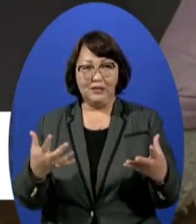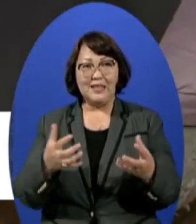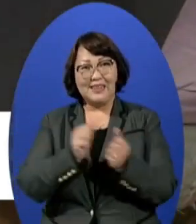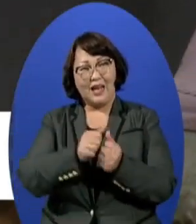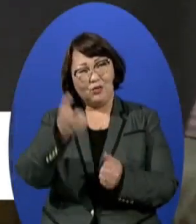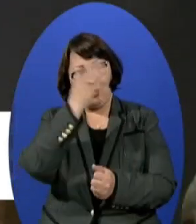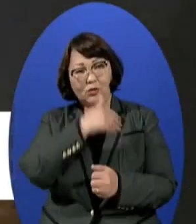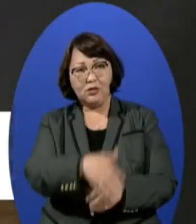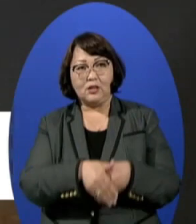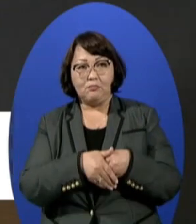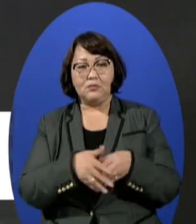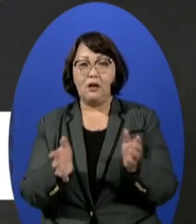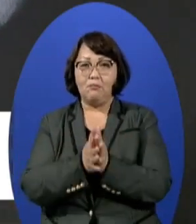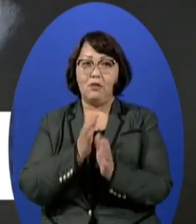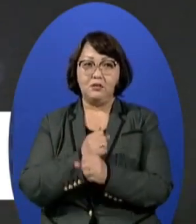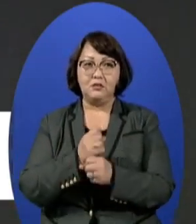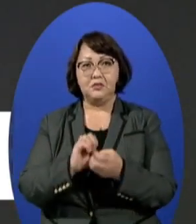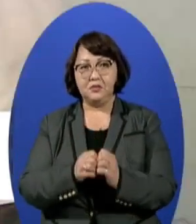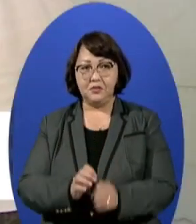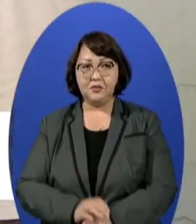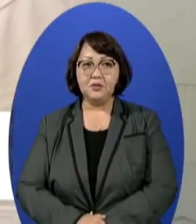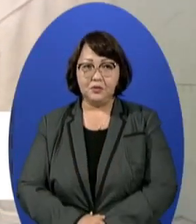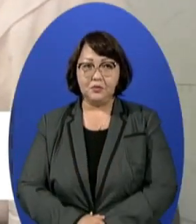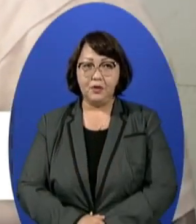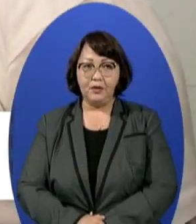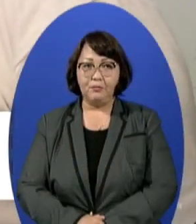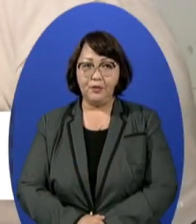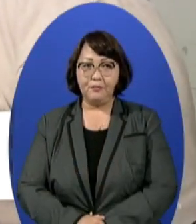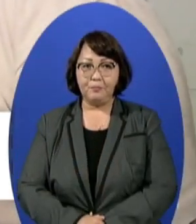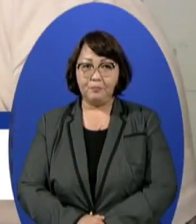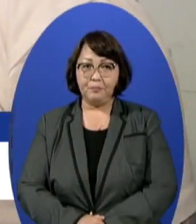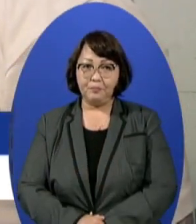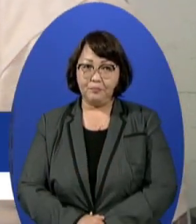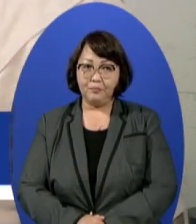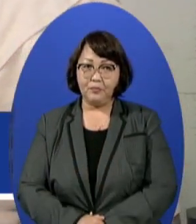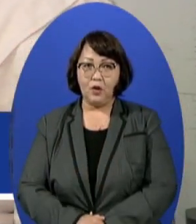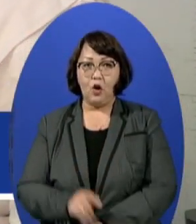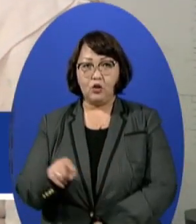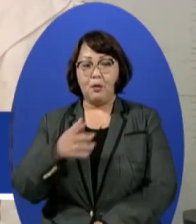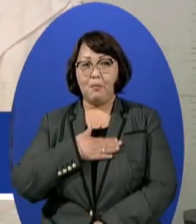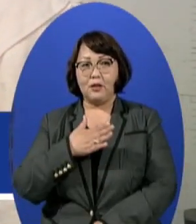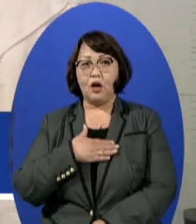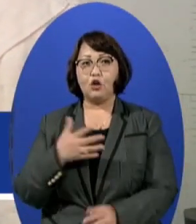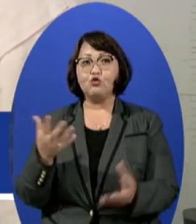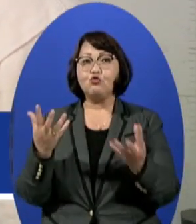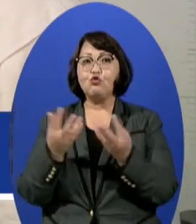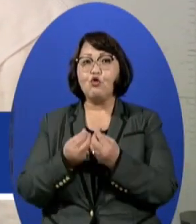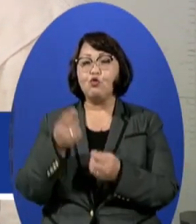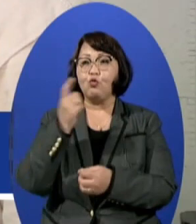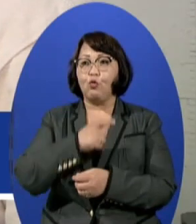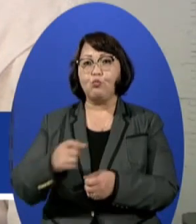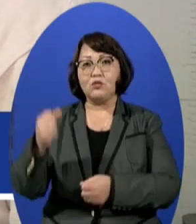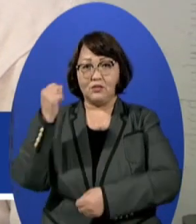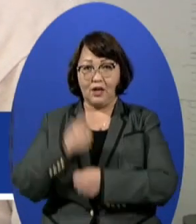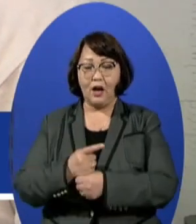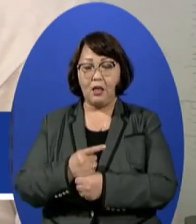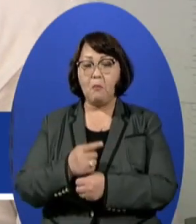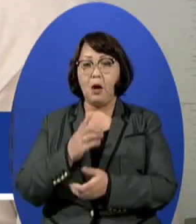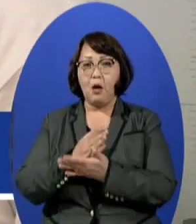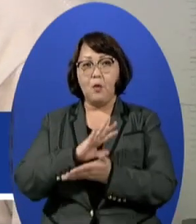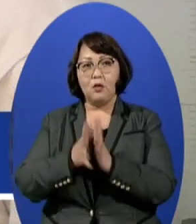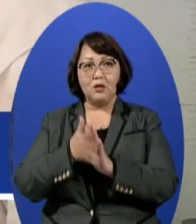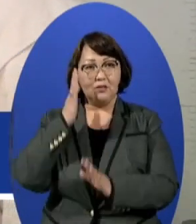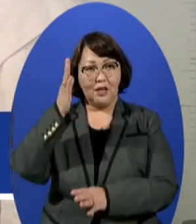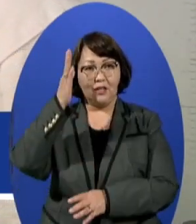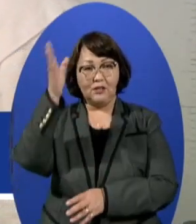дуудан нэмэлтээр ажилуулж байна. Зэ одоохондоо манайхыг ингээд 100 тооны хүмүүс эргэлж байгаа ч гэсэн тэгээд цаашдаа